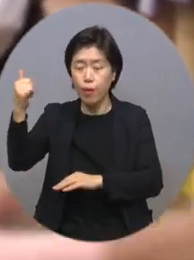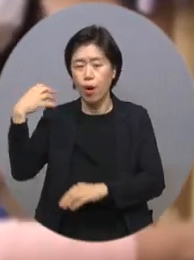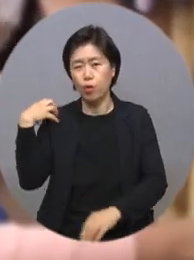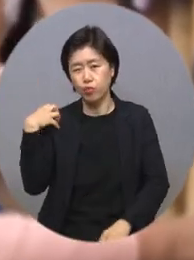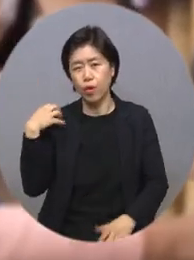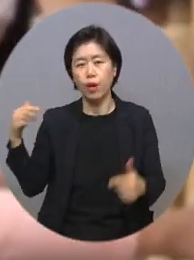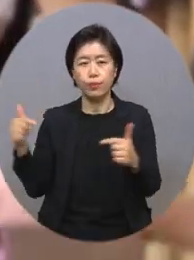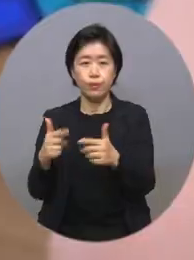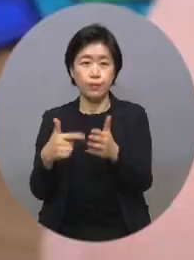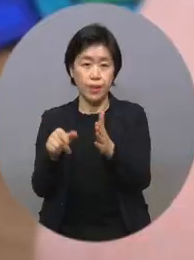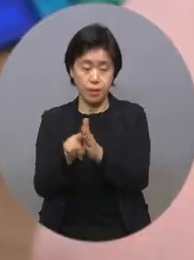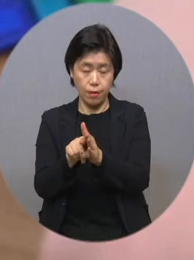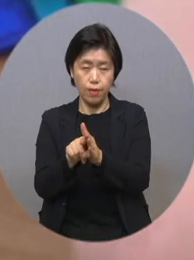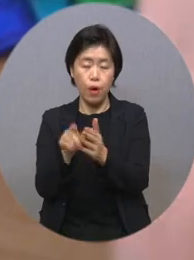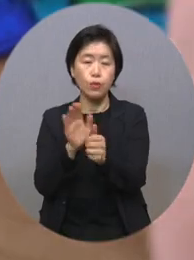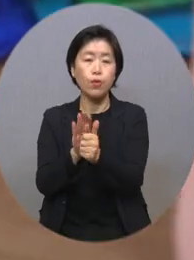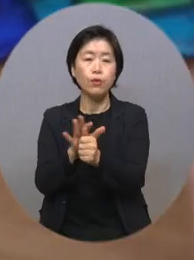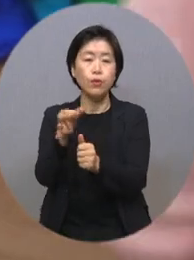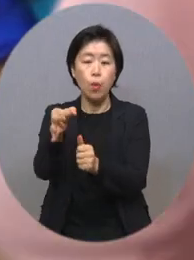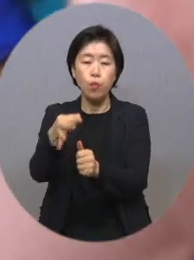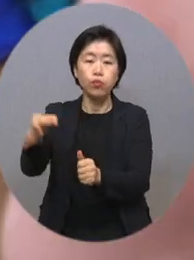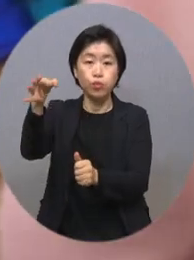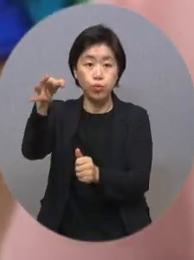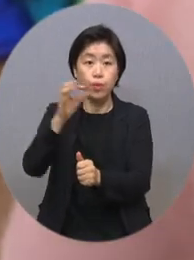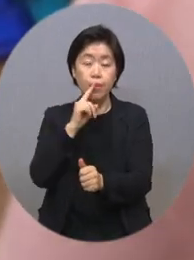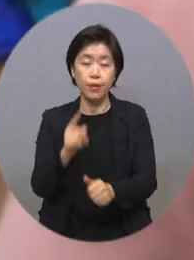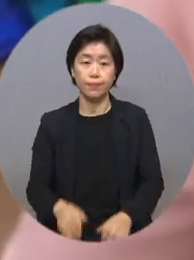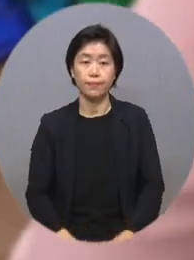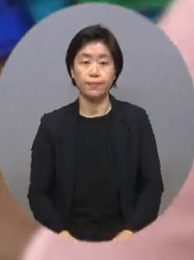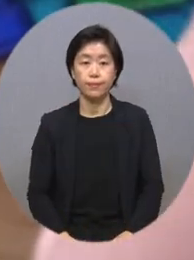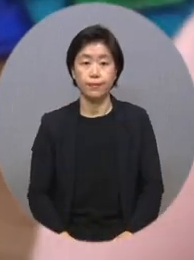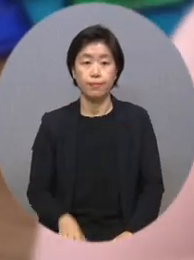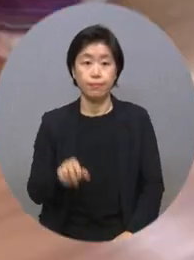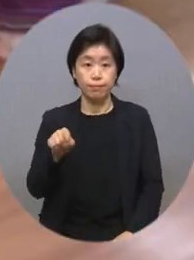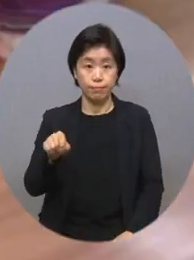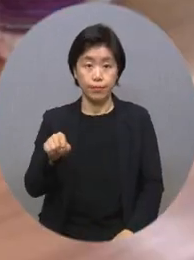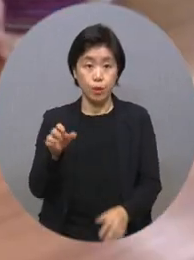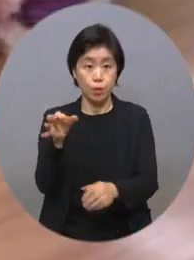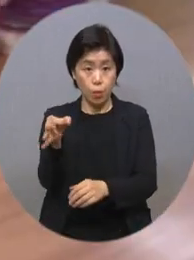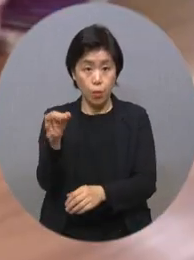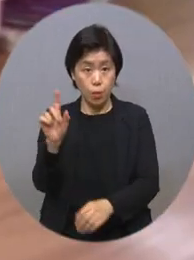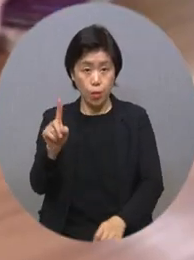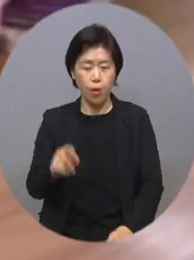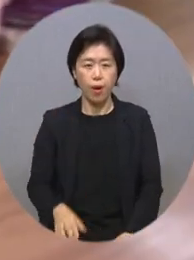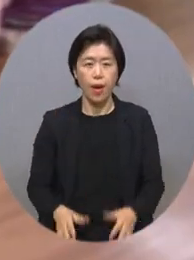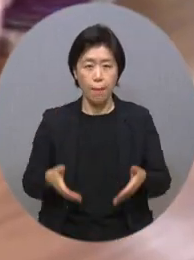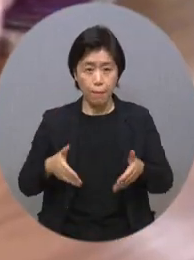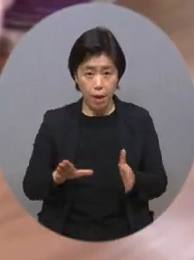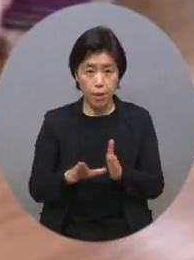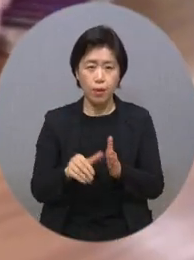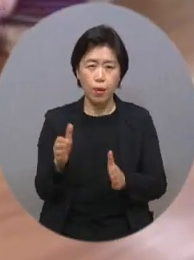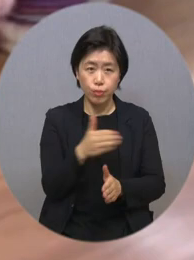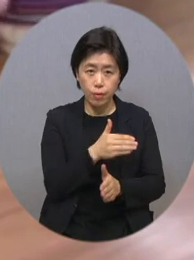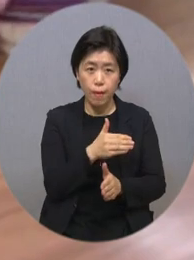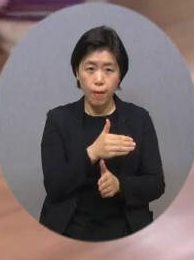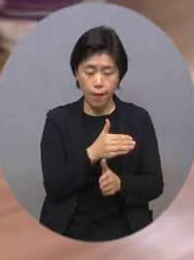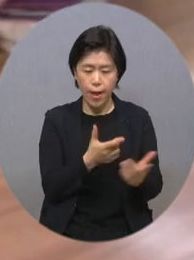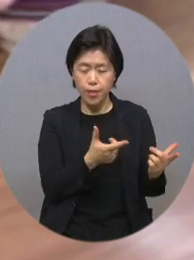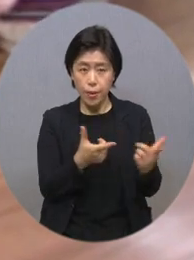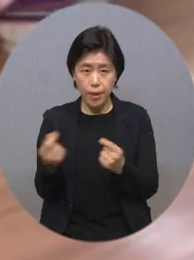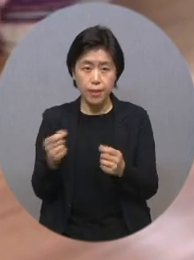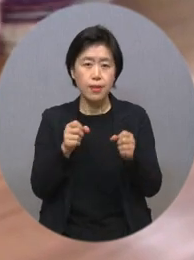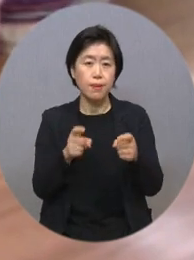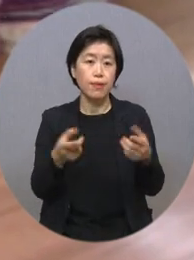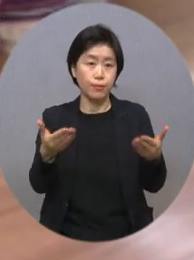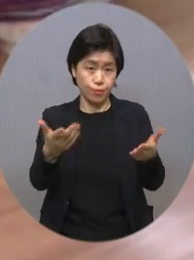지원금의 인상한다고 밝혔습니다 유아학비 지원 은 생애 출발선에서 균등한 교육 기회 제공